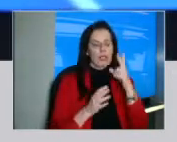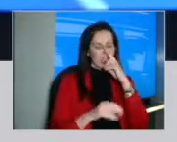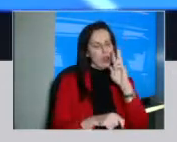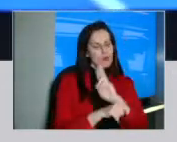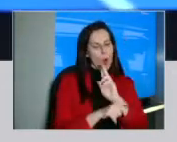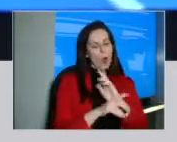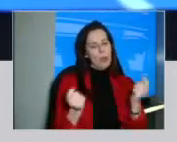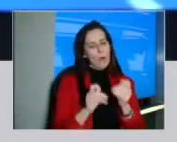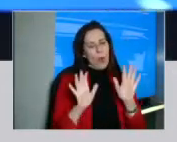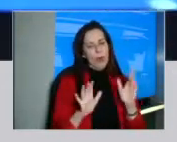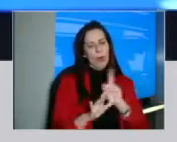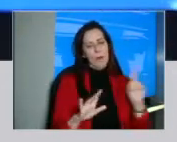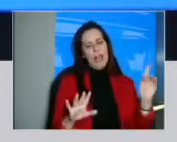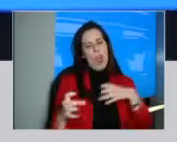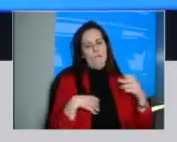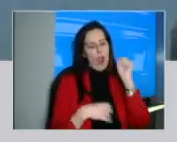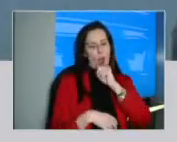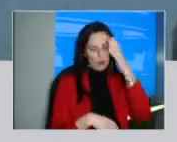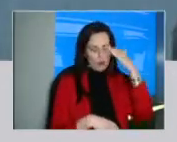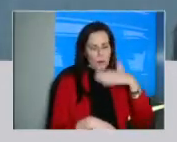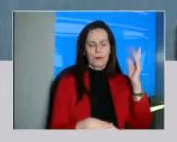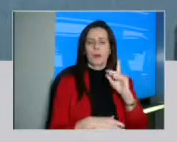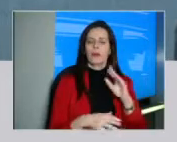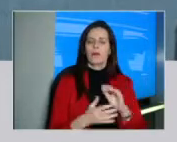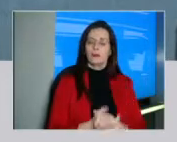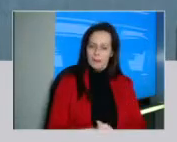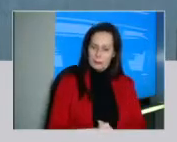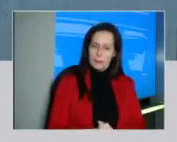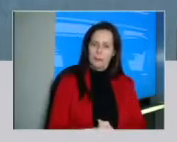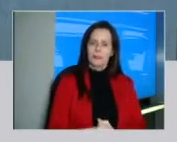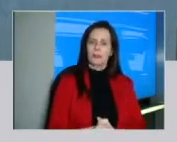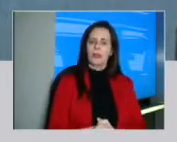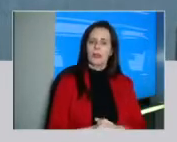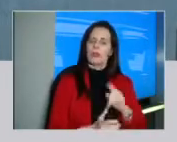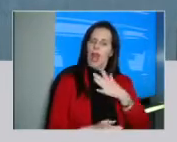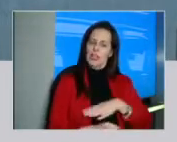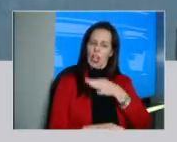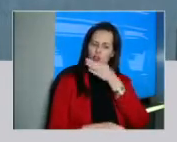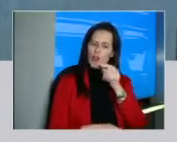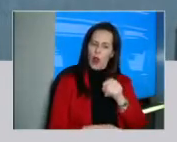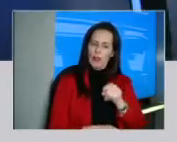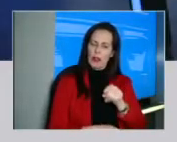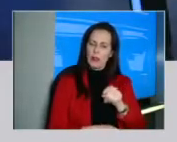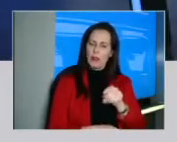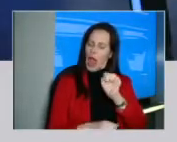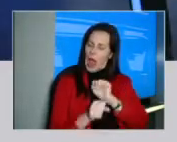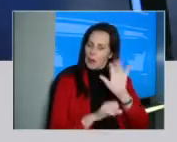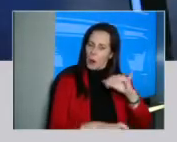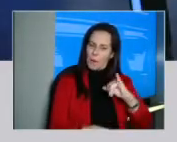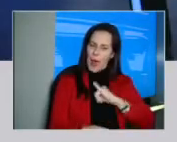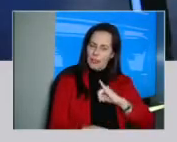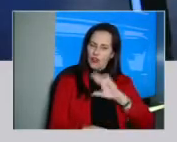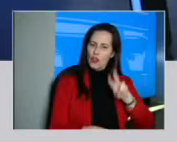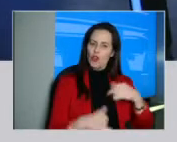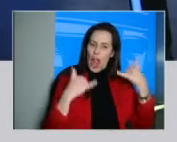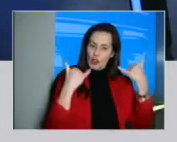תעמולה לתעמולה, הופעות לא הופעות. טוב, לפני שנמשיך לדוגמה הבאה, רציתי לשאול אותך על דווקא עתירה מאוד מעניין שקורית